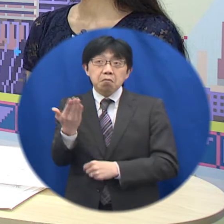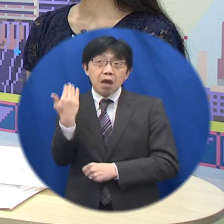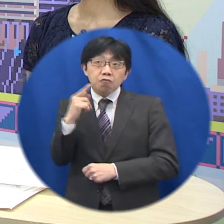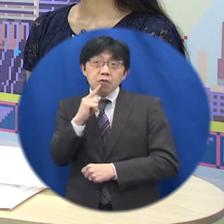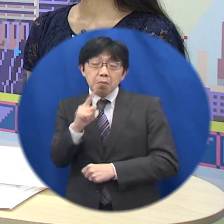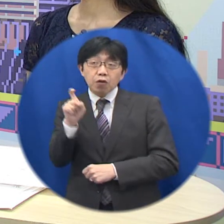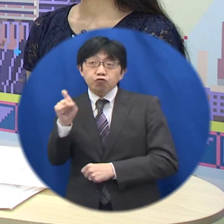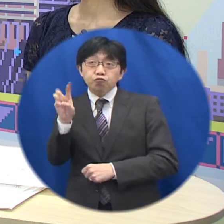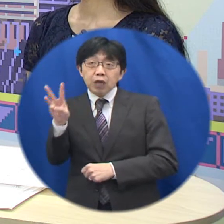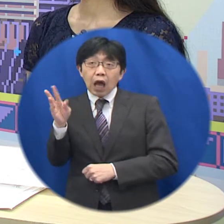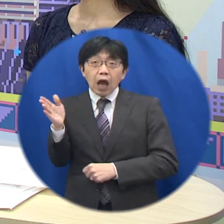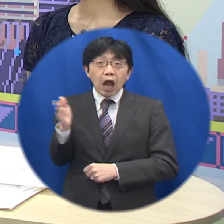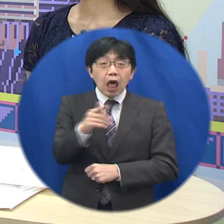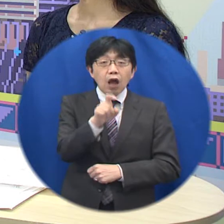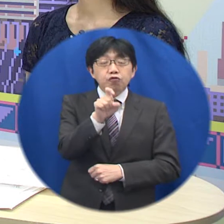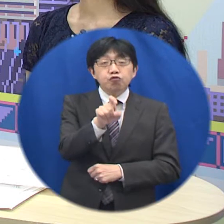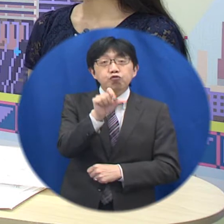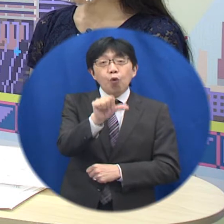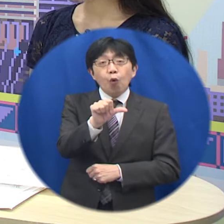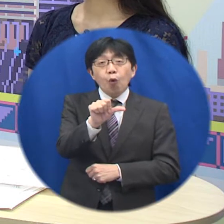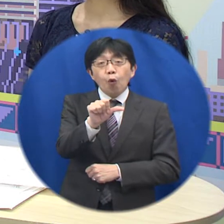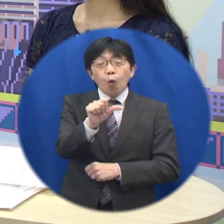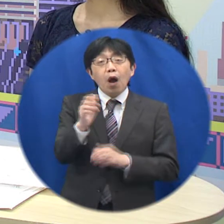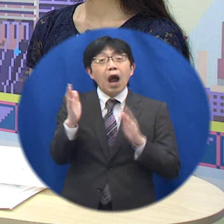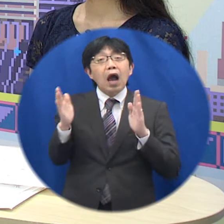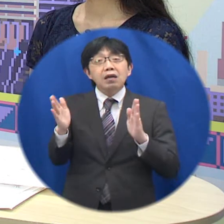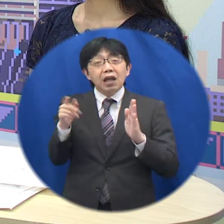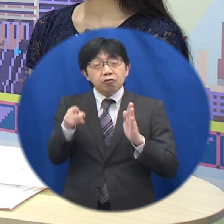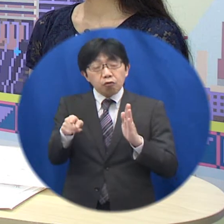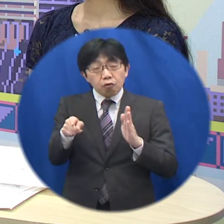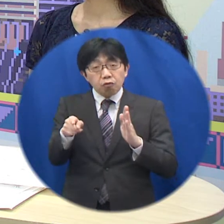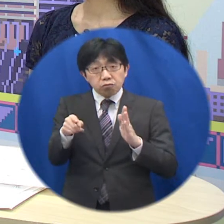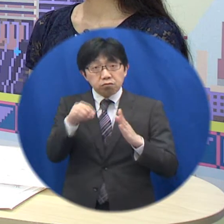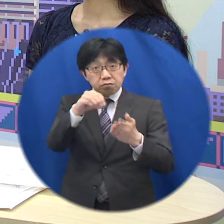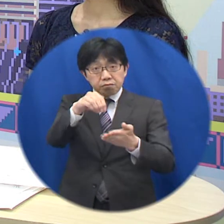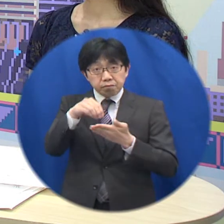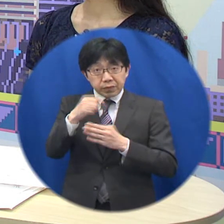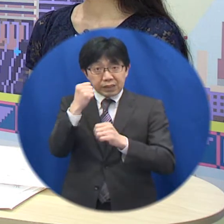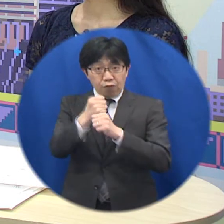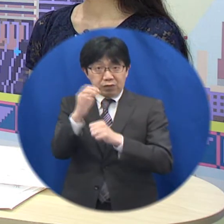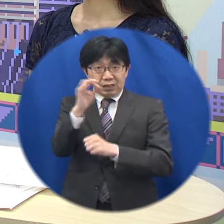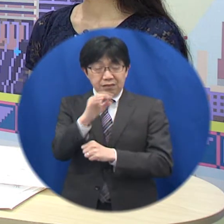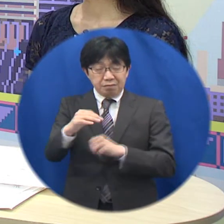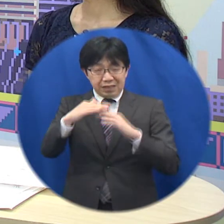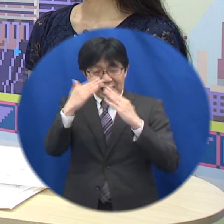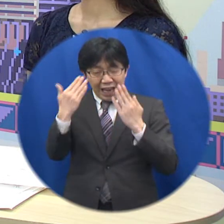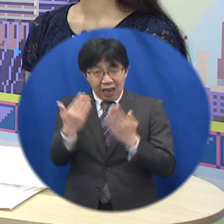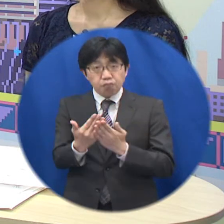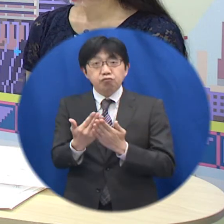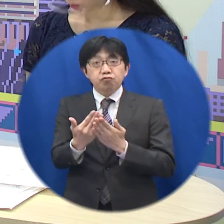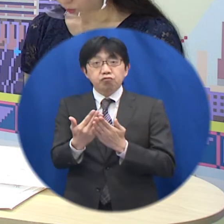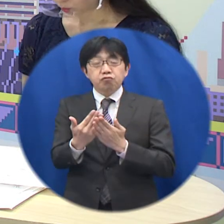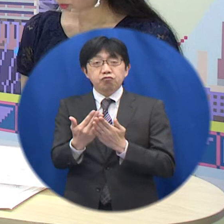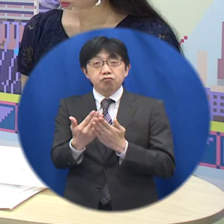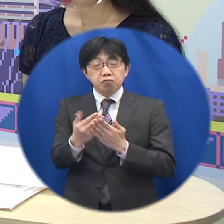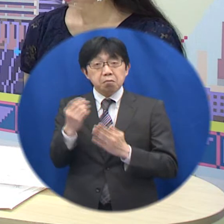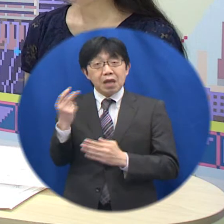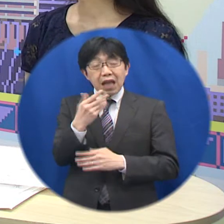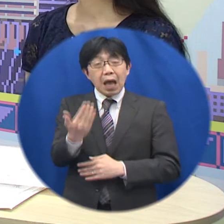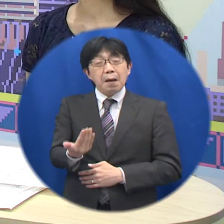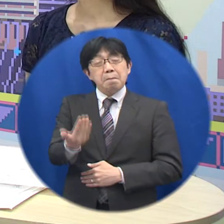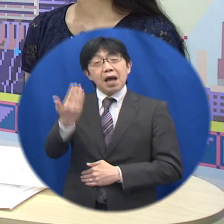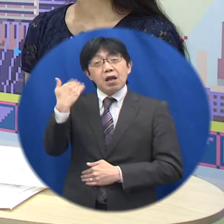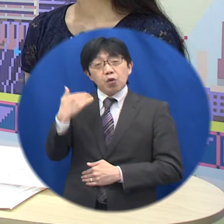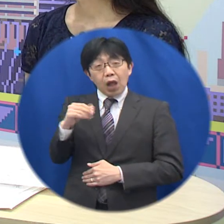から第15回までのときめき創造展に出展されたすべての作品と過去のア